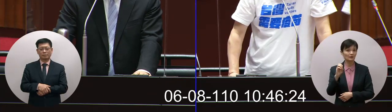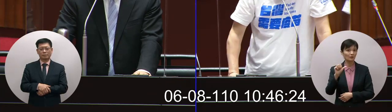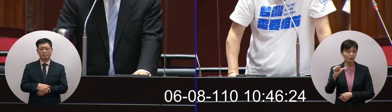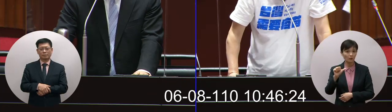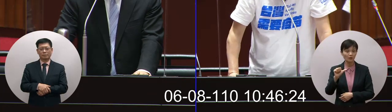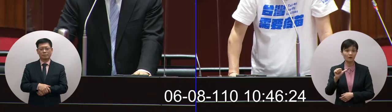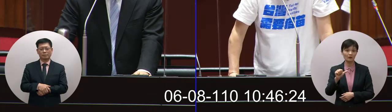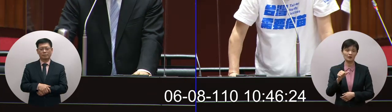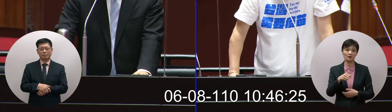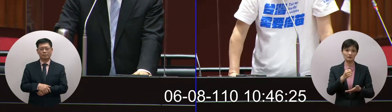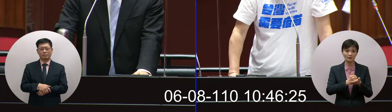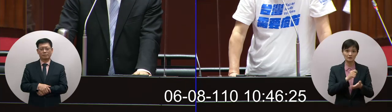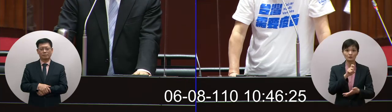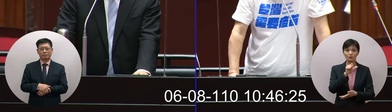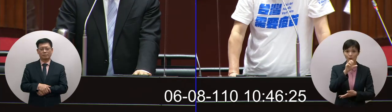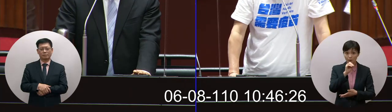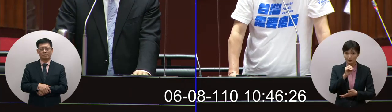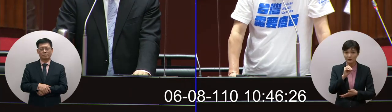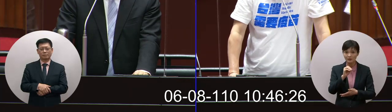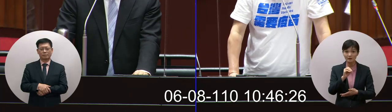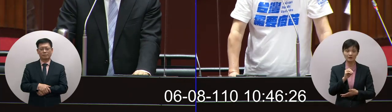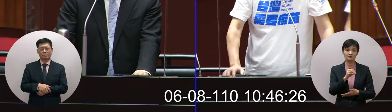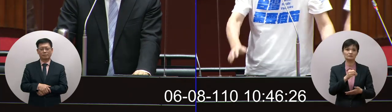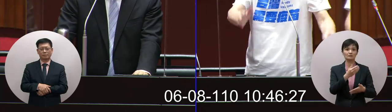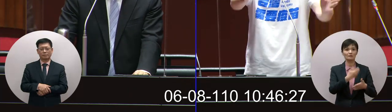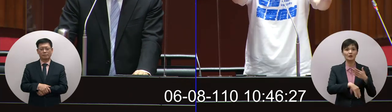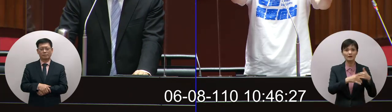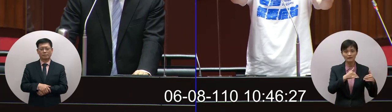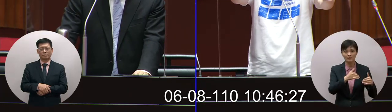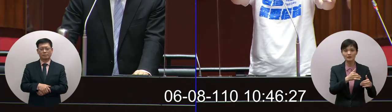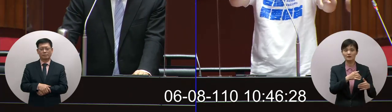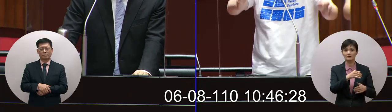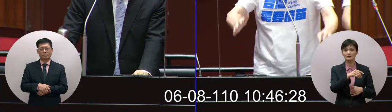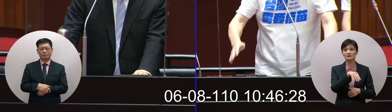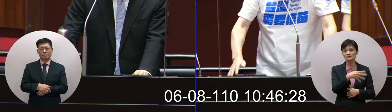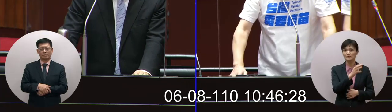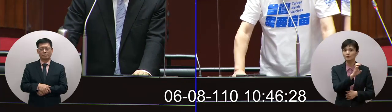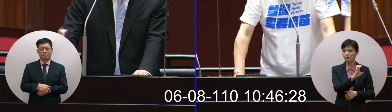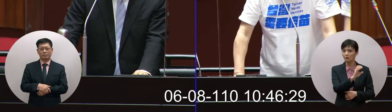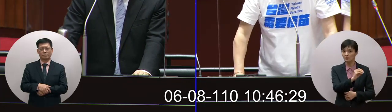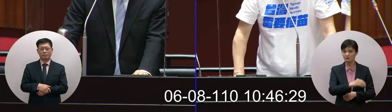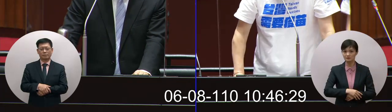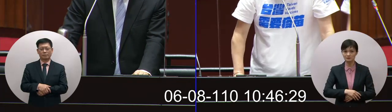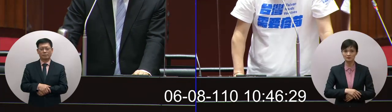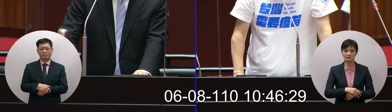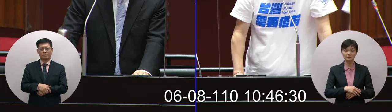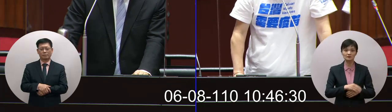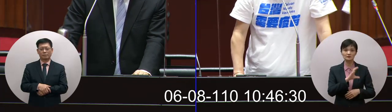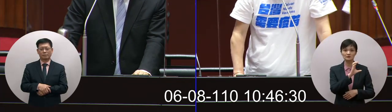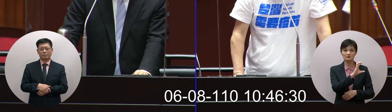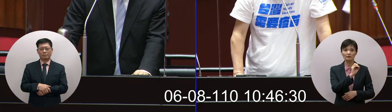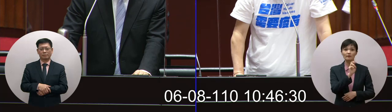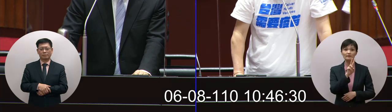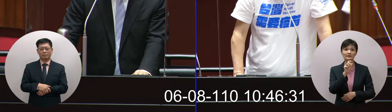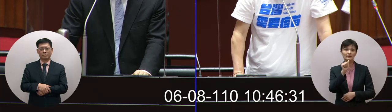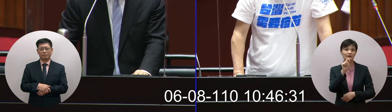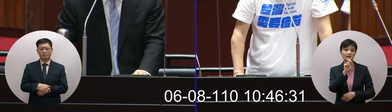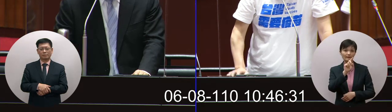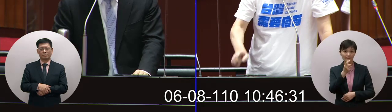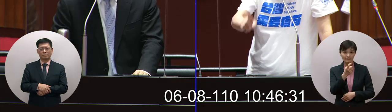15万，还有490万。COVAX 的平台还有大概400万剂没到，请